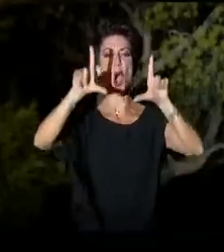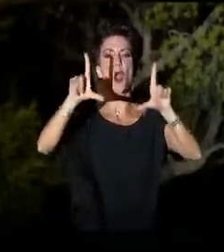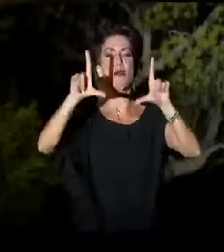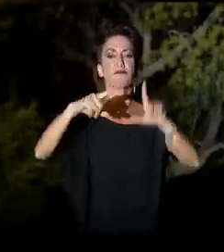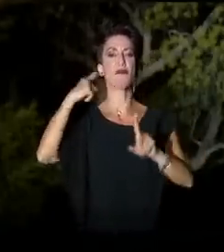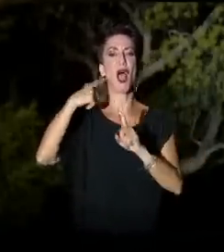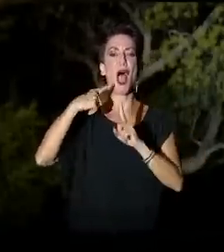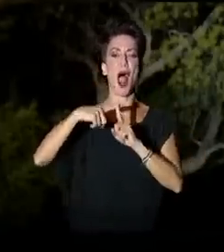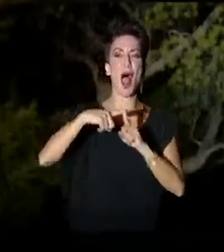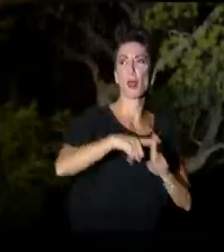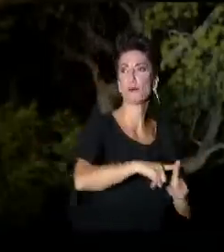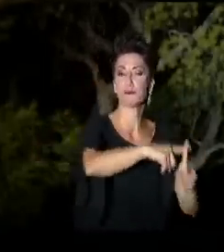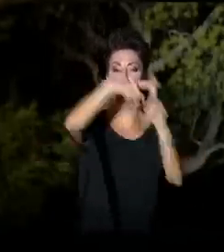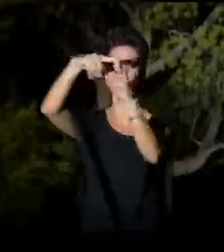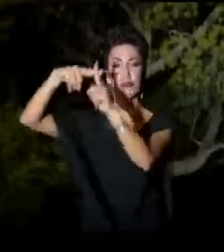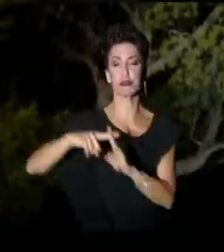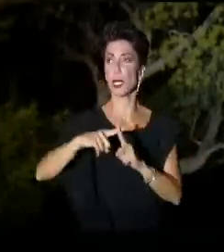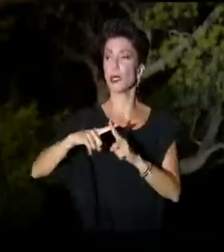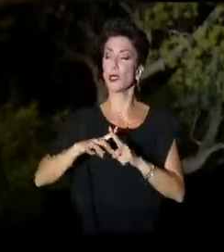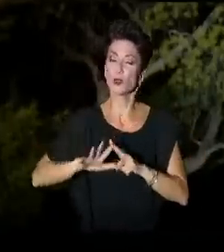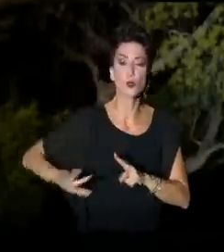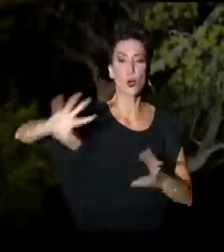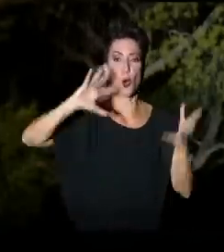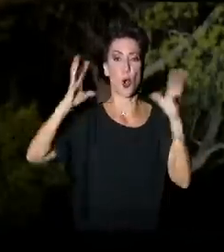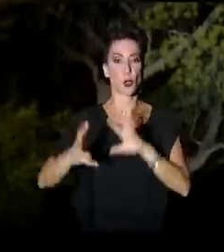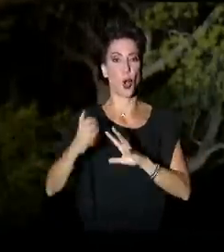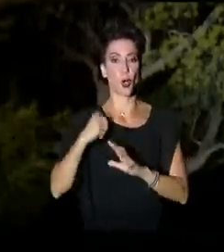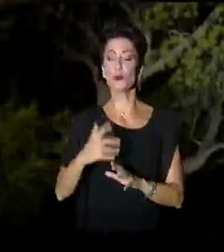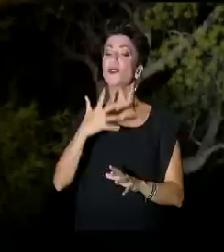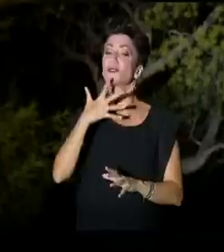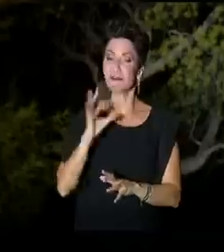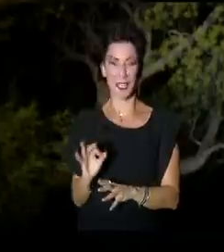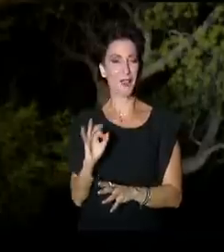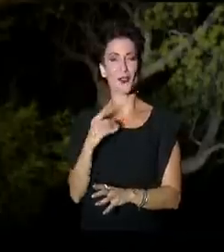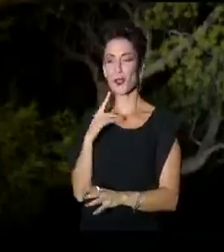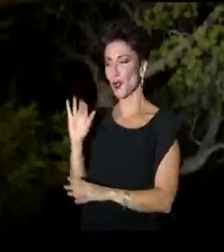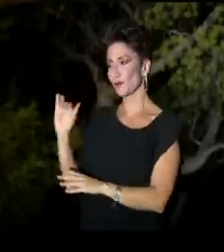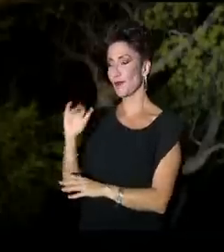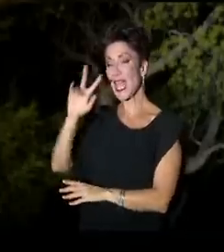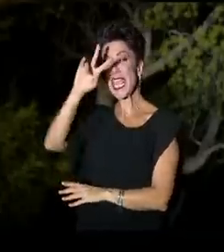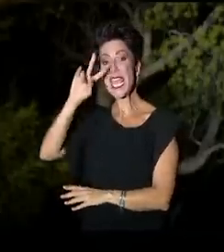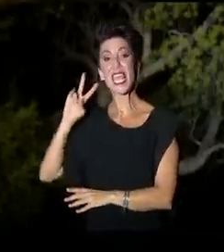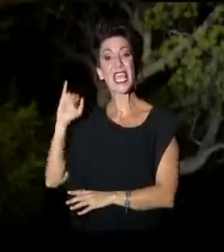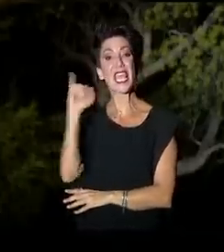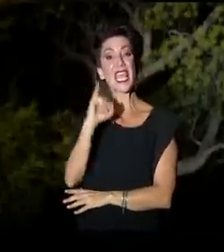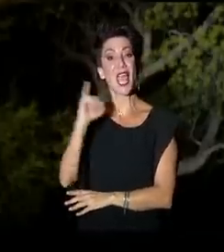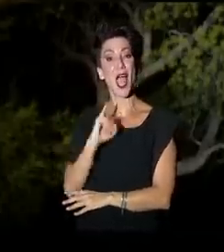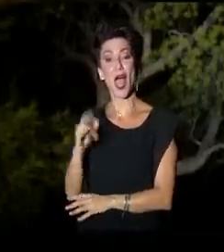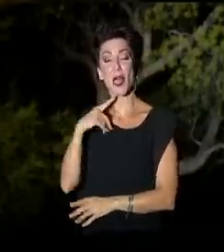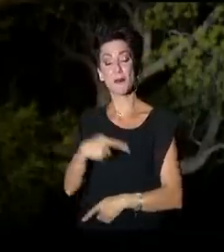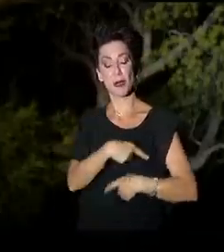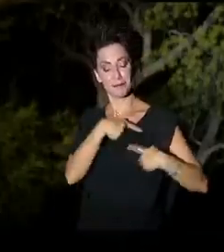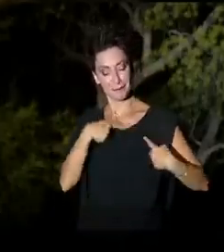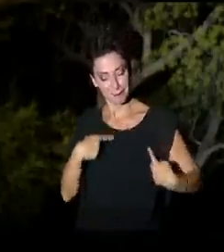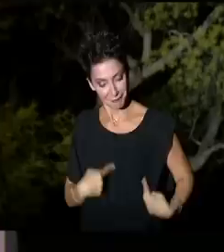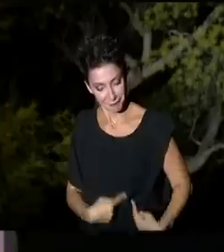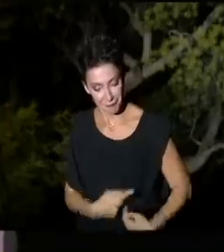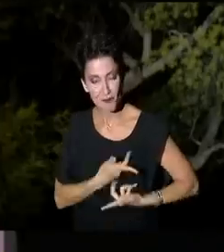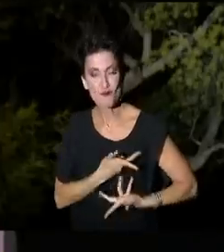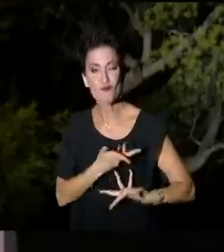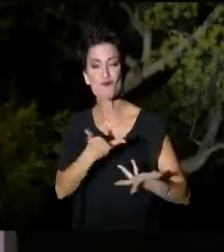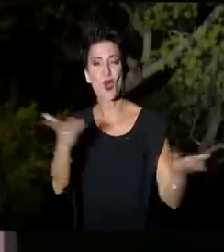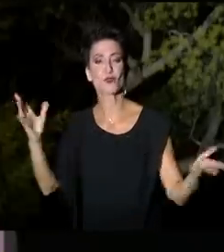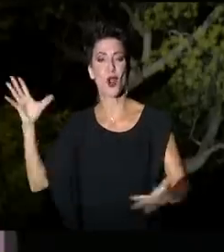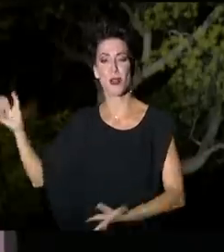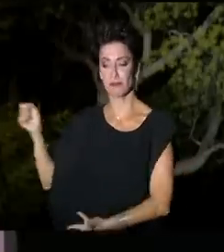θέλησε τον στόχο μας αυτό να υιοθετήσει το κοινοφελές Ίδρυμα Αλέξανδρος Ονάσης, το οποίο προσφέρθηκε ευγενώς να αναλάβει τη σημαντική